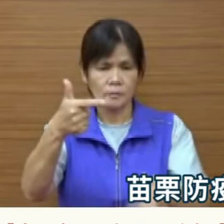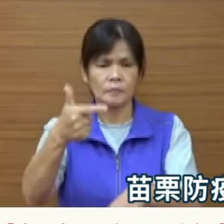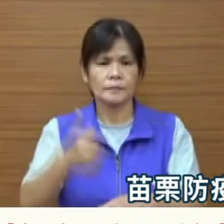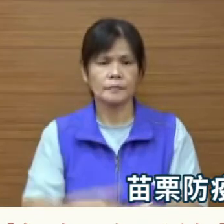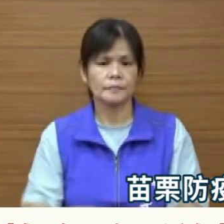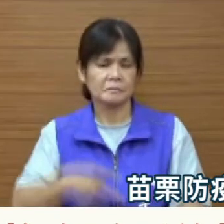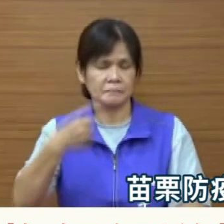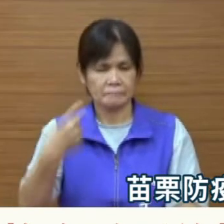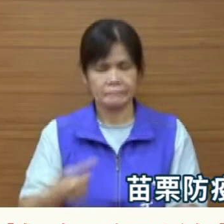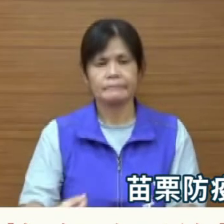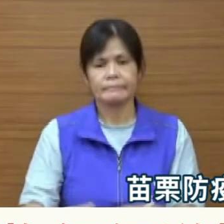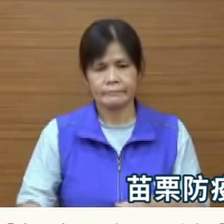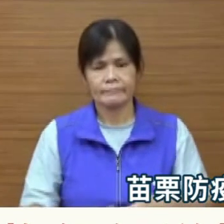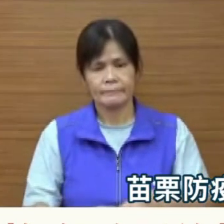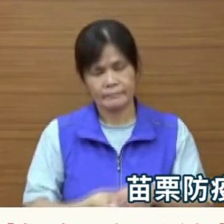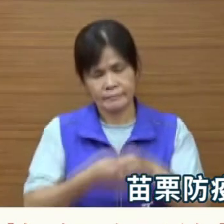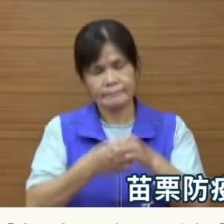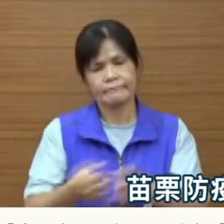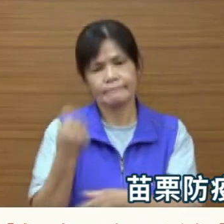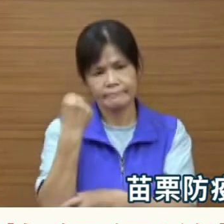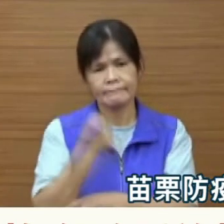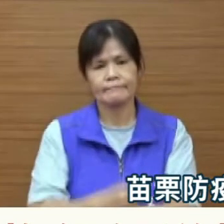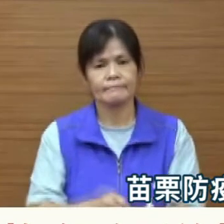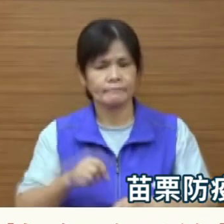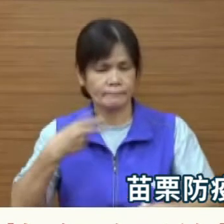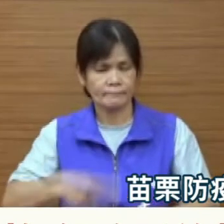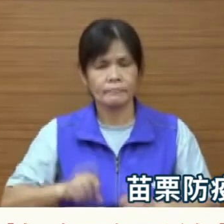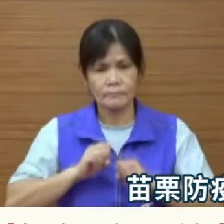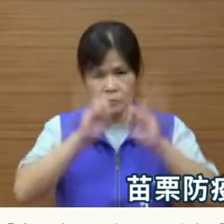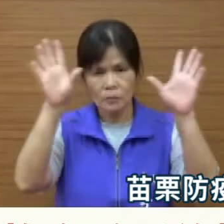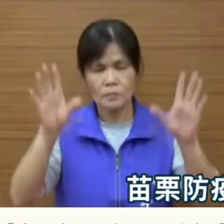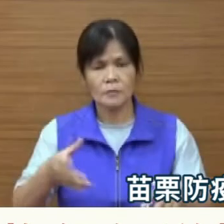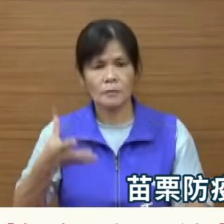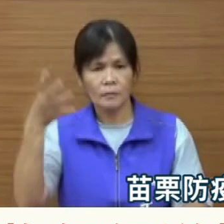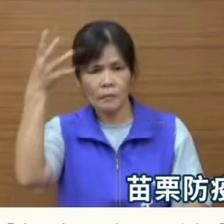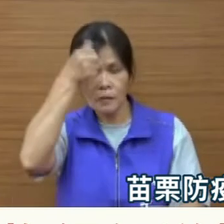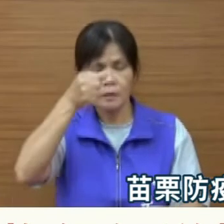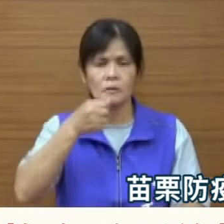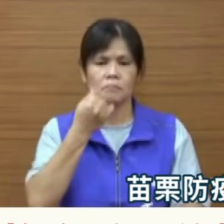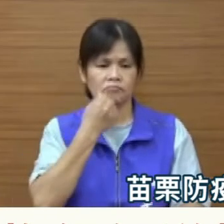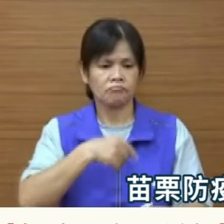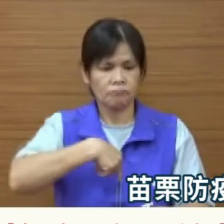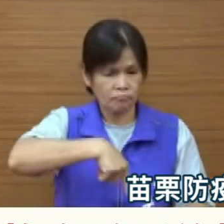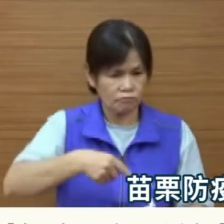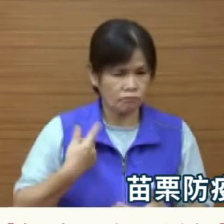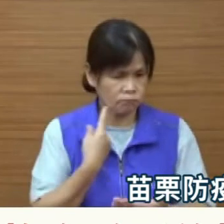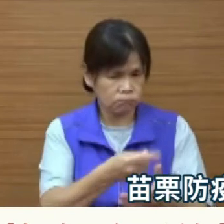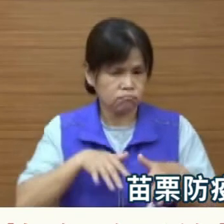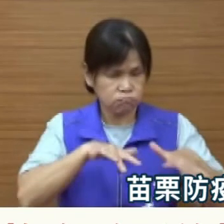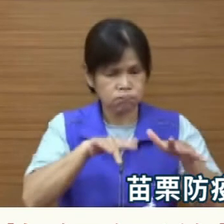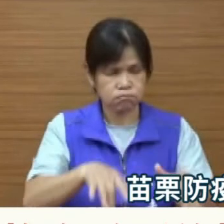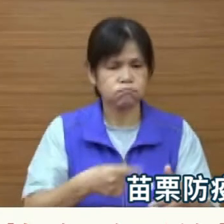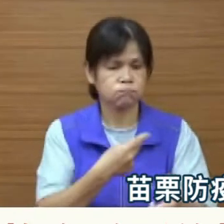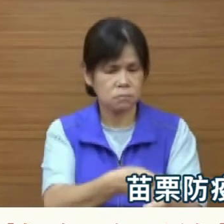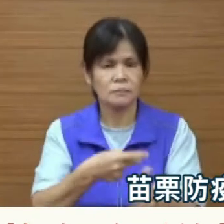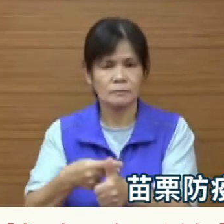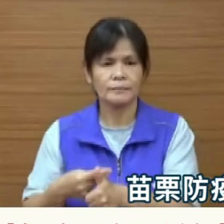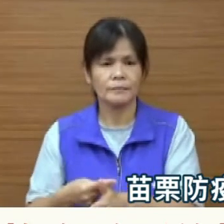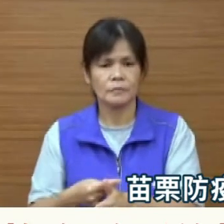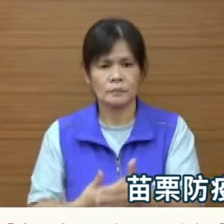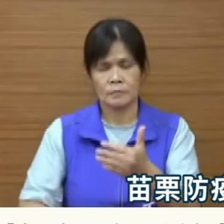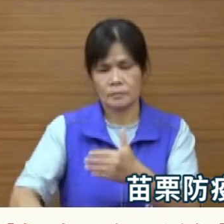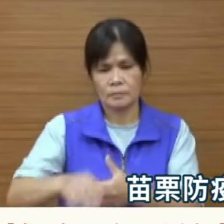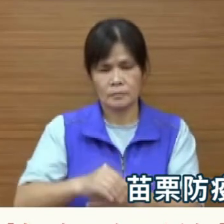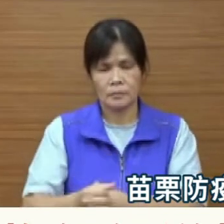3536人，这个还要再继续的加强还是呼吁长者们要踊跃的接种疫苗，多一